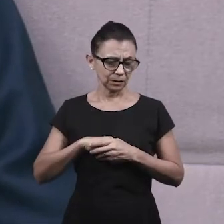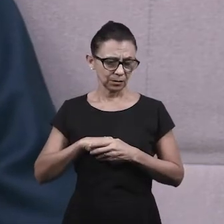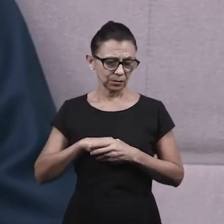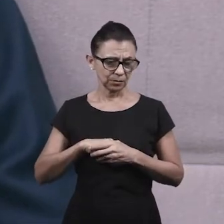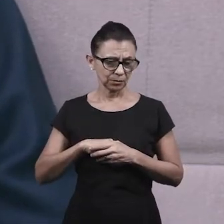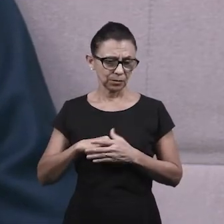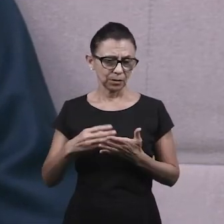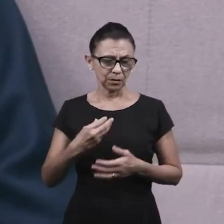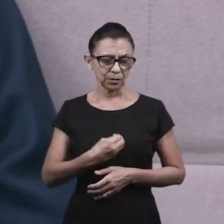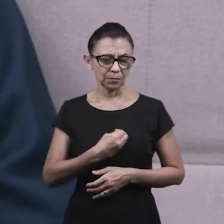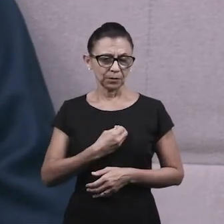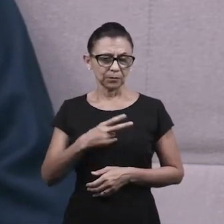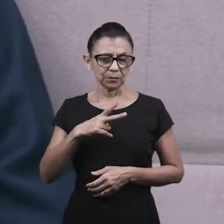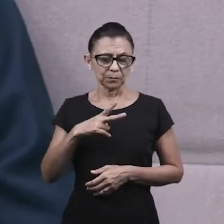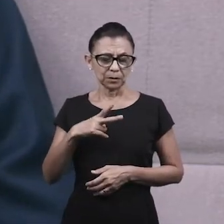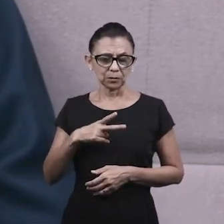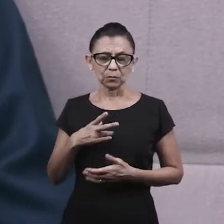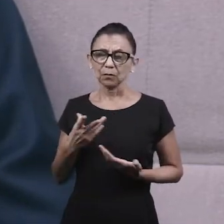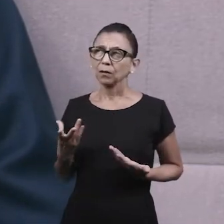besoin d'être prêts.